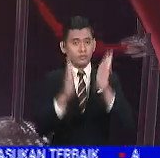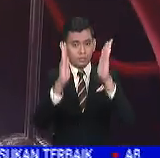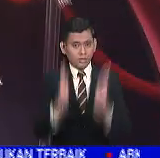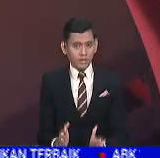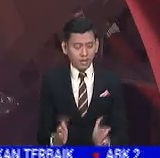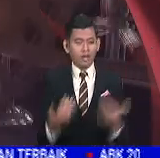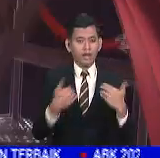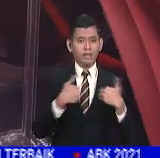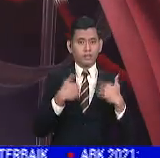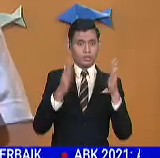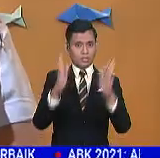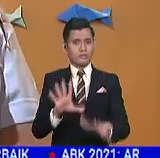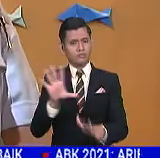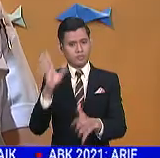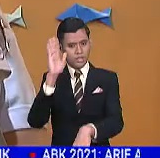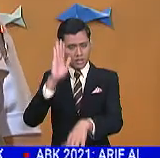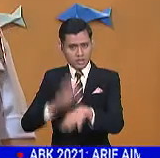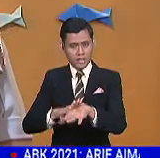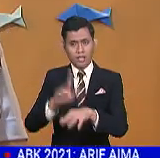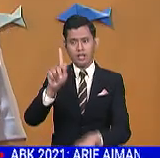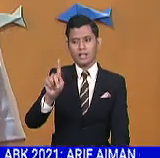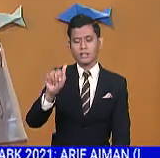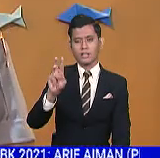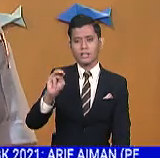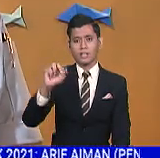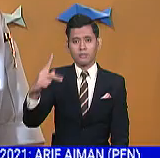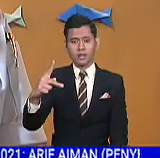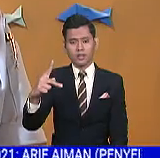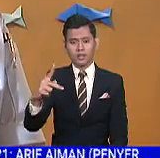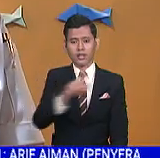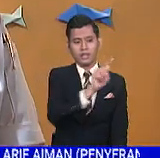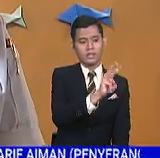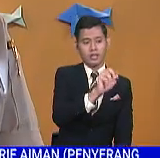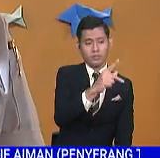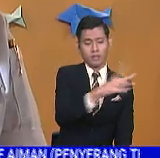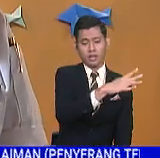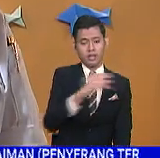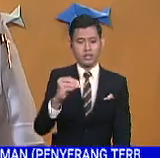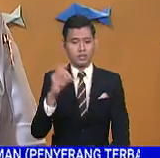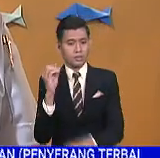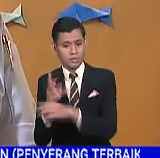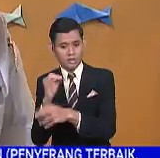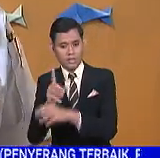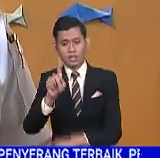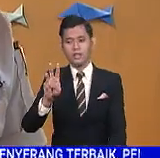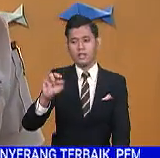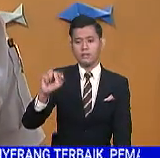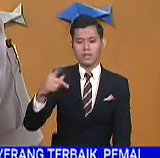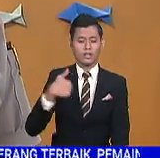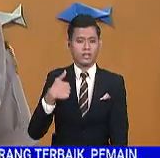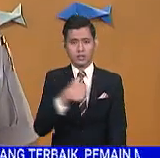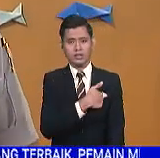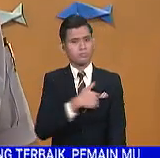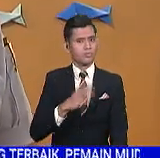pihak melabelkan beliau tamak. Perbezaan tamak dengan komitmen adalah dua perkara yang sangat beza. Tamak adalah kita ambil semua benda